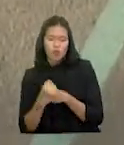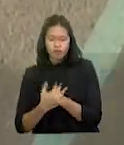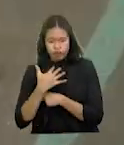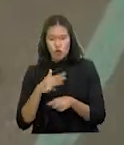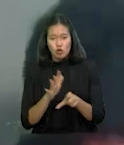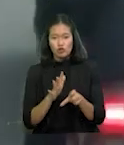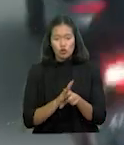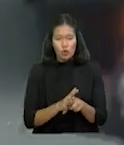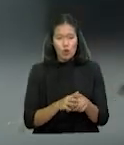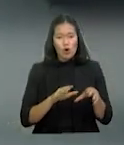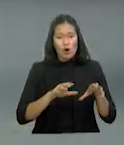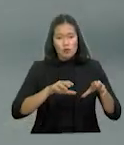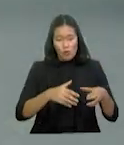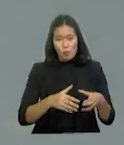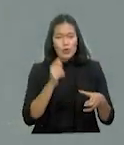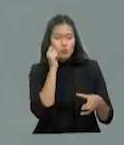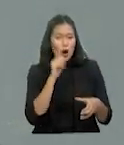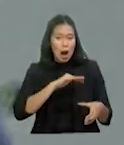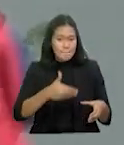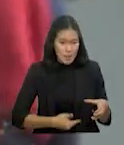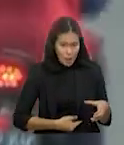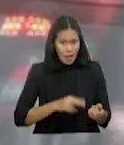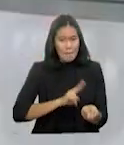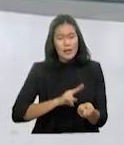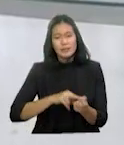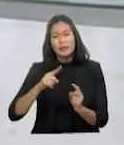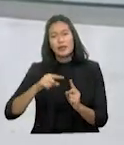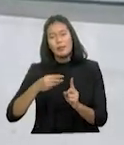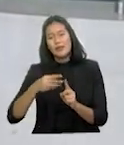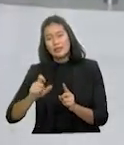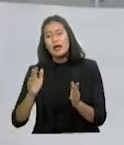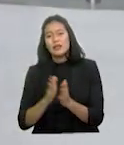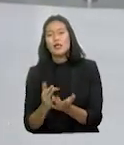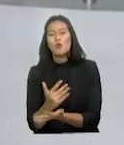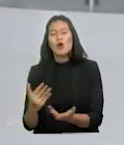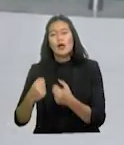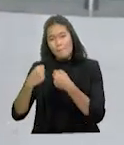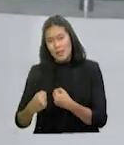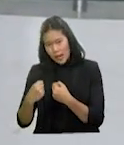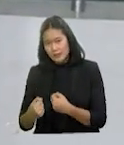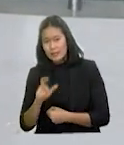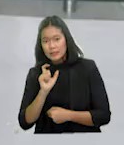seperti populasi kunci yakni ibu hamil, pasien TBC, dan warga binaan dengan